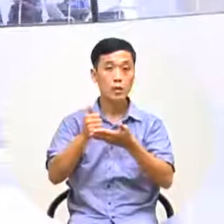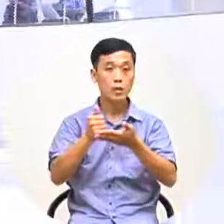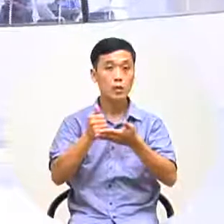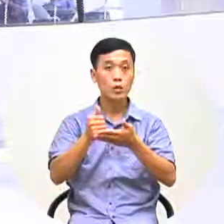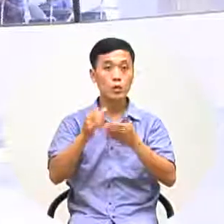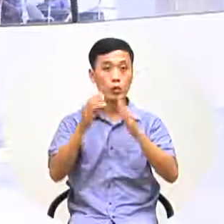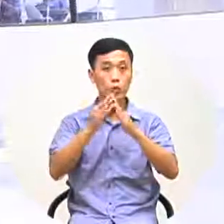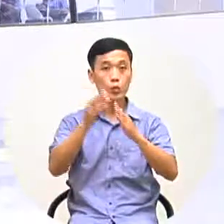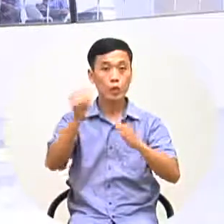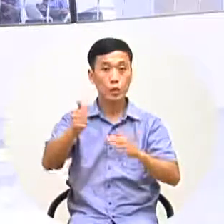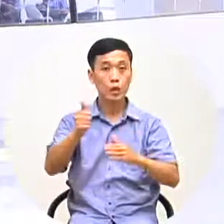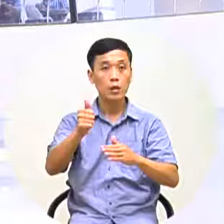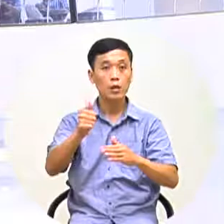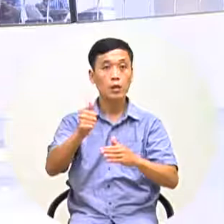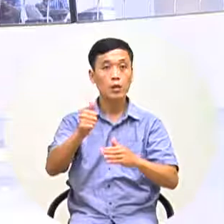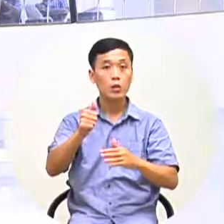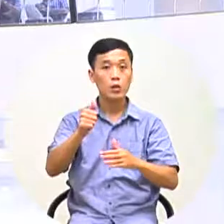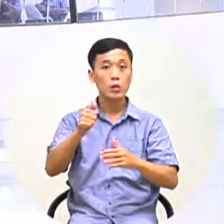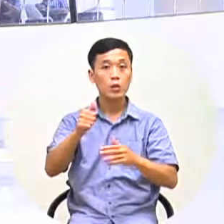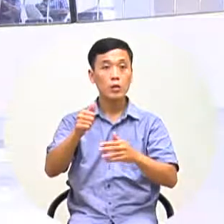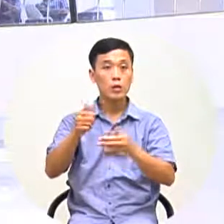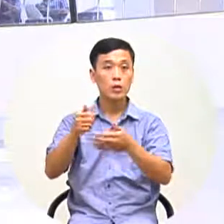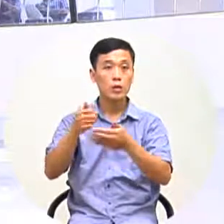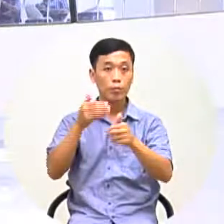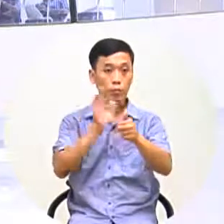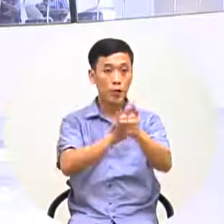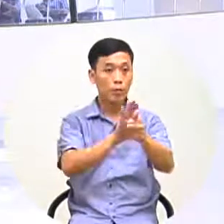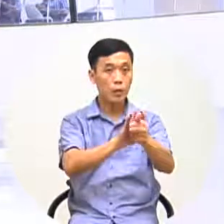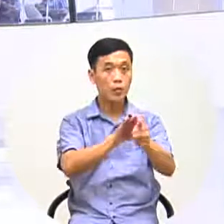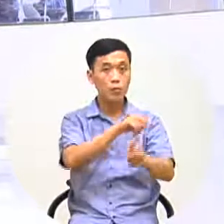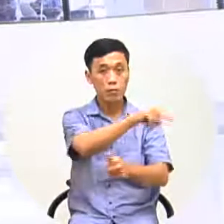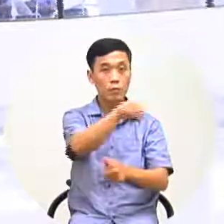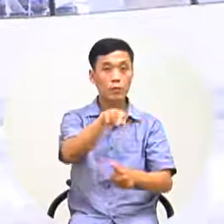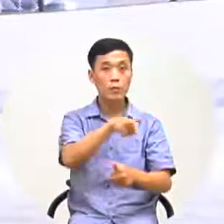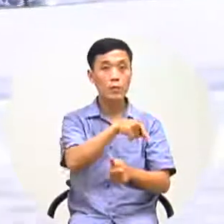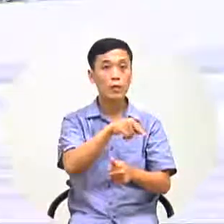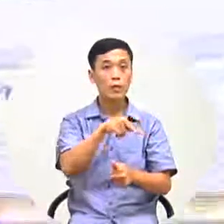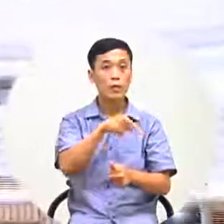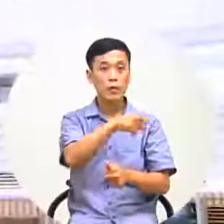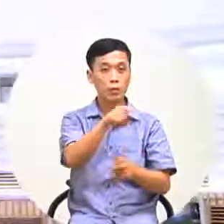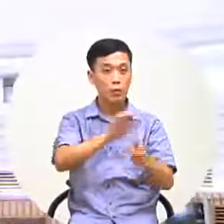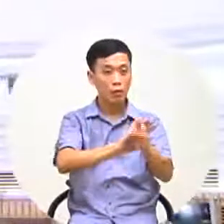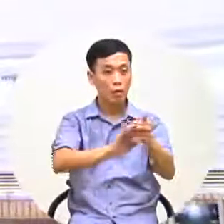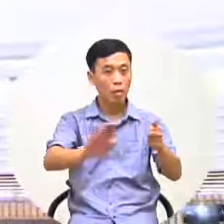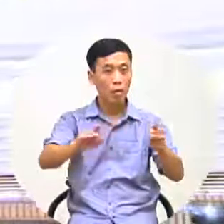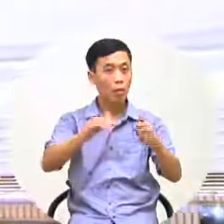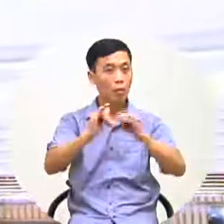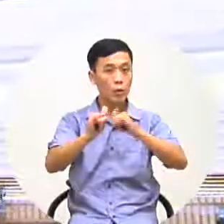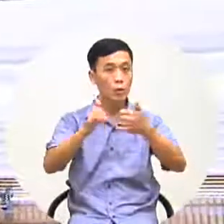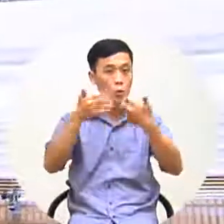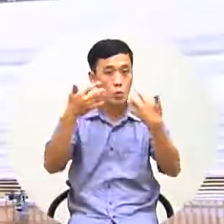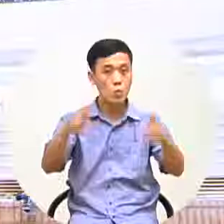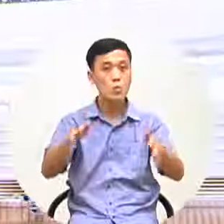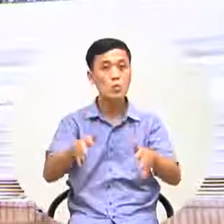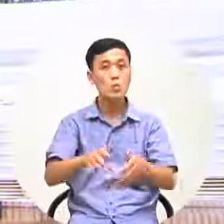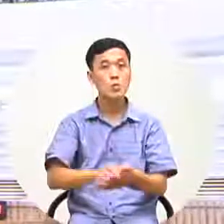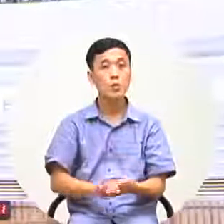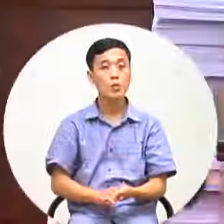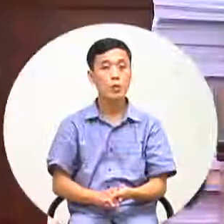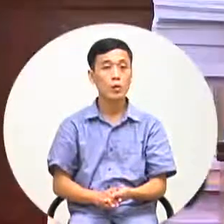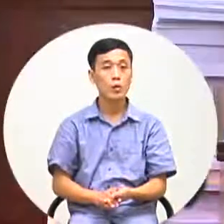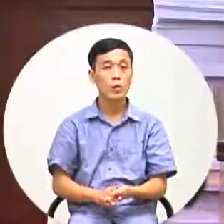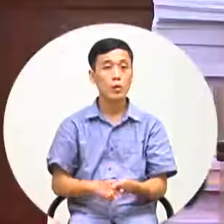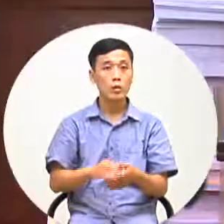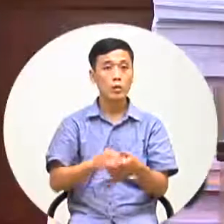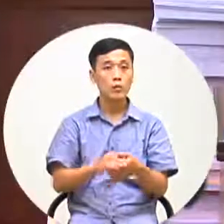點哦，是毋是咱来帮忙？因為這牽涉足大人的足濟人的這個。哦，而且处理的问题、甲居住的、甲通